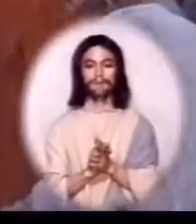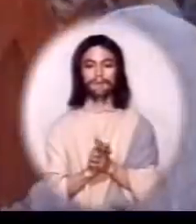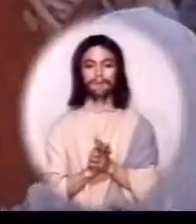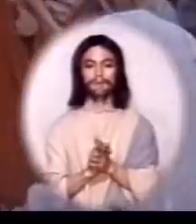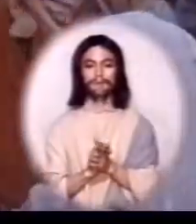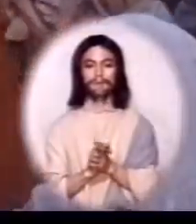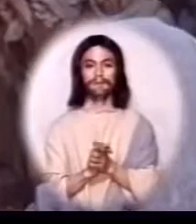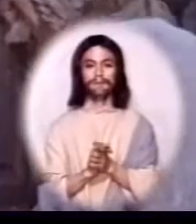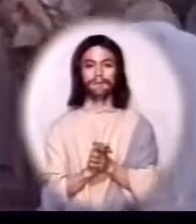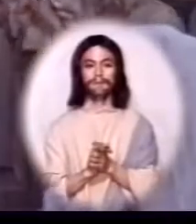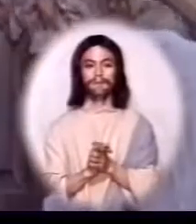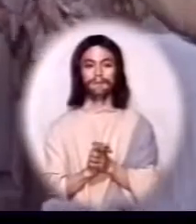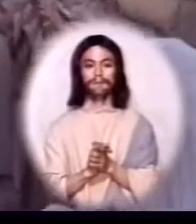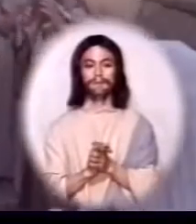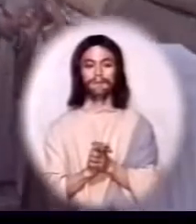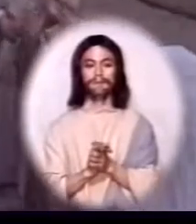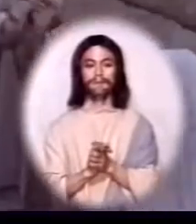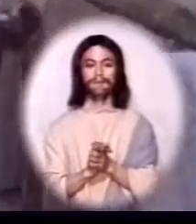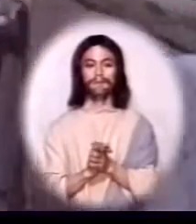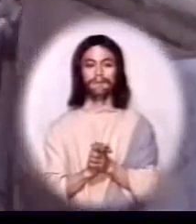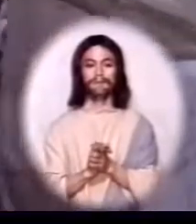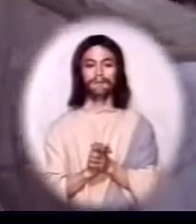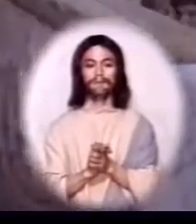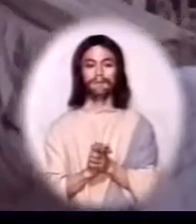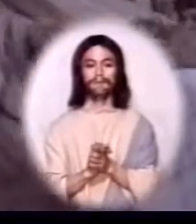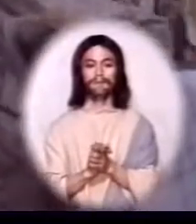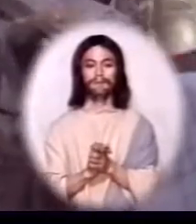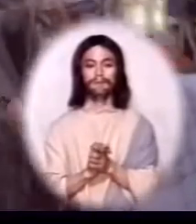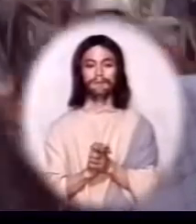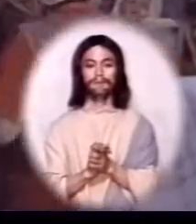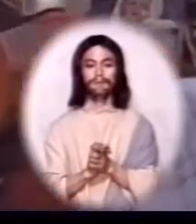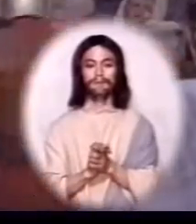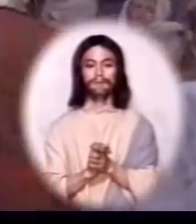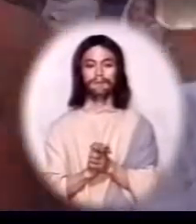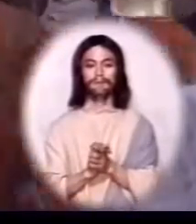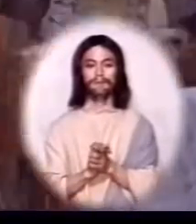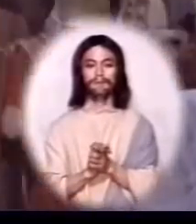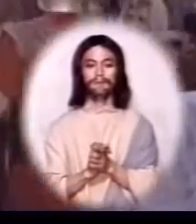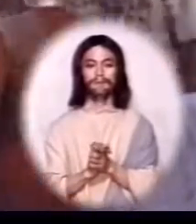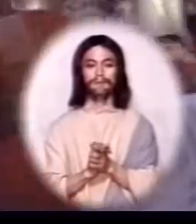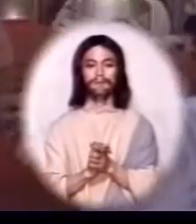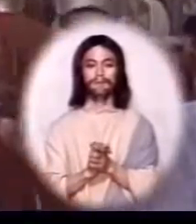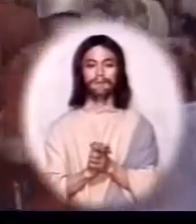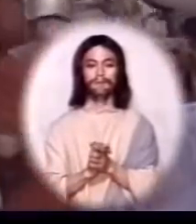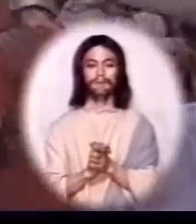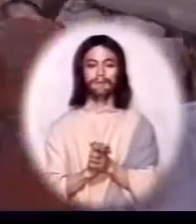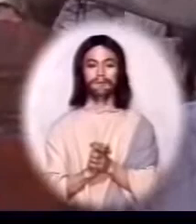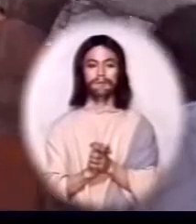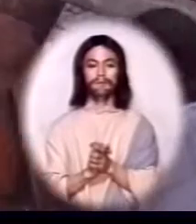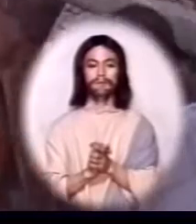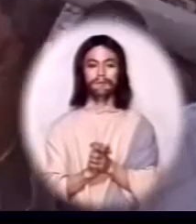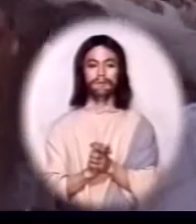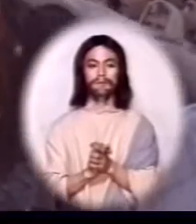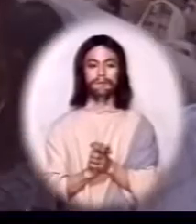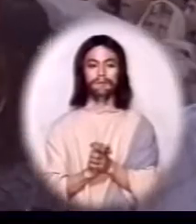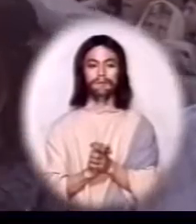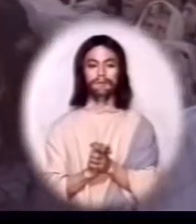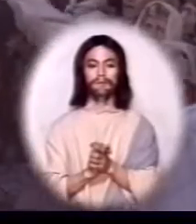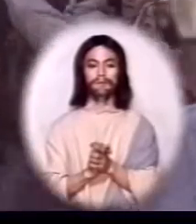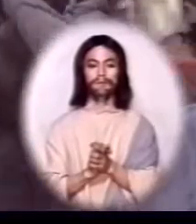이게 나 빨리 와서 빨리 뛰게 와서 와서 빨리